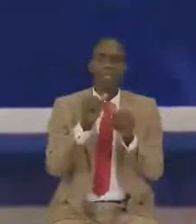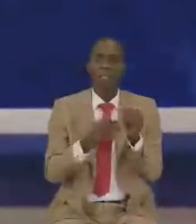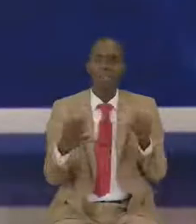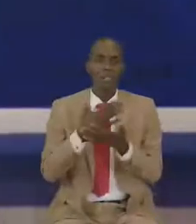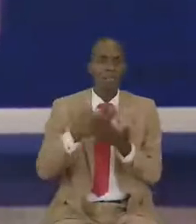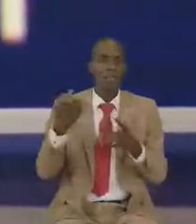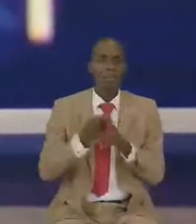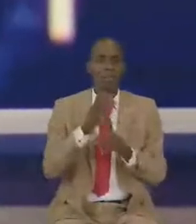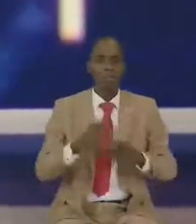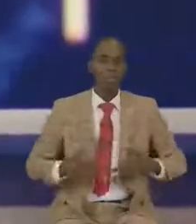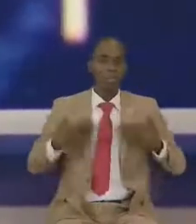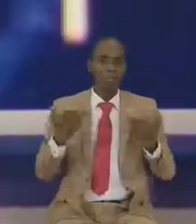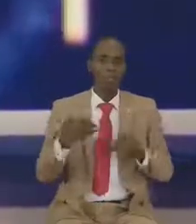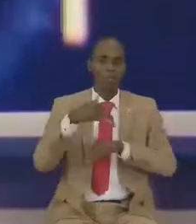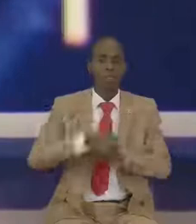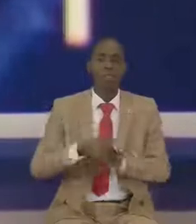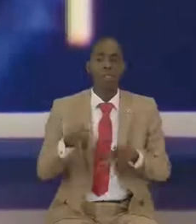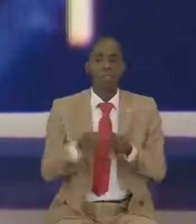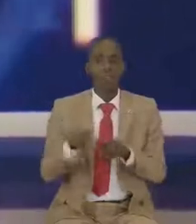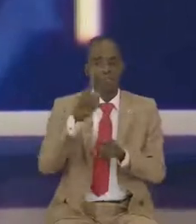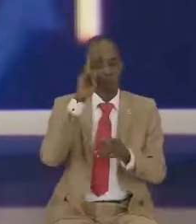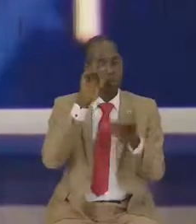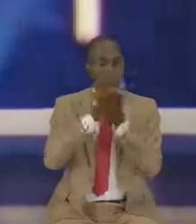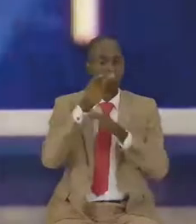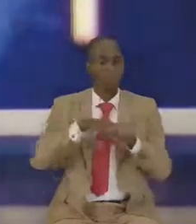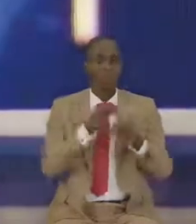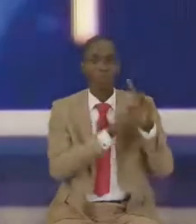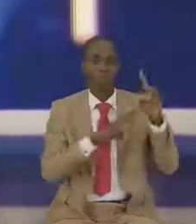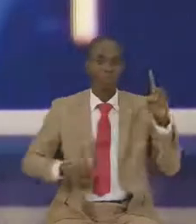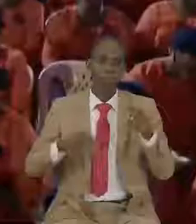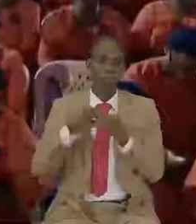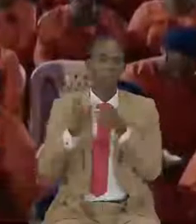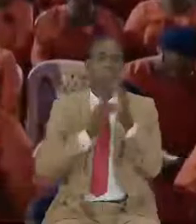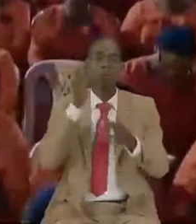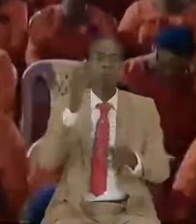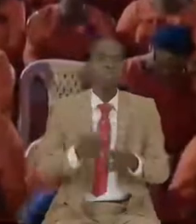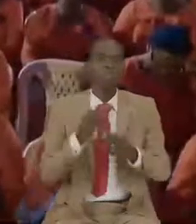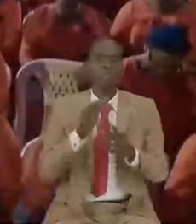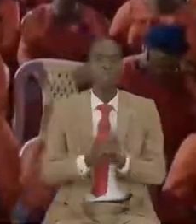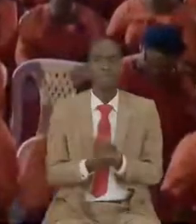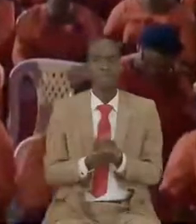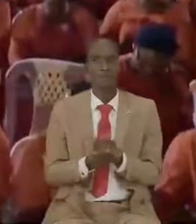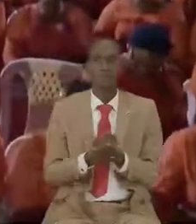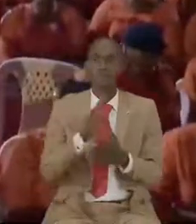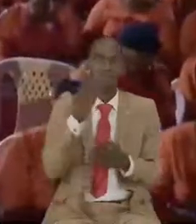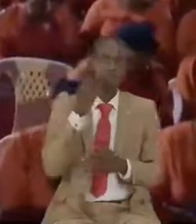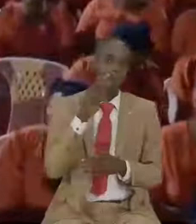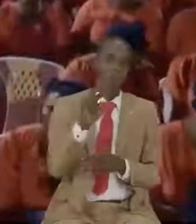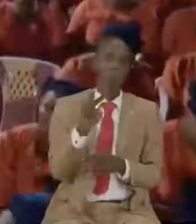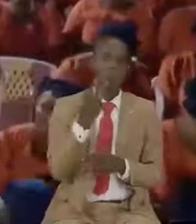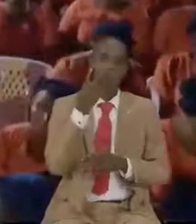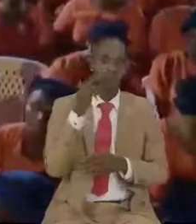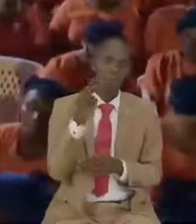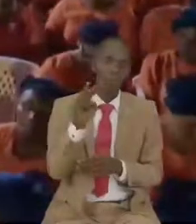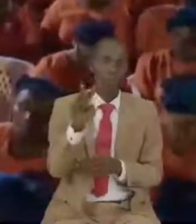nos péchés, le Seigneur ôtera tout de votre vie ce soir, comme vous croyez au Seigneur, au nom